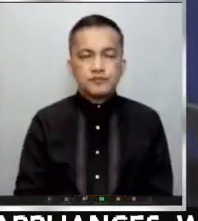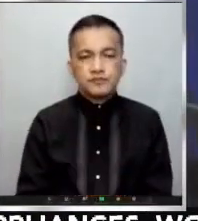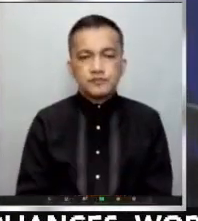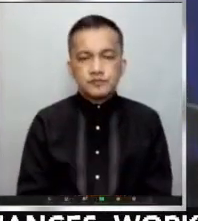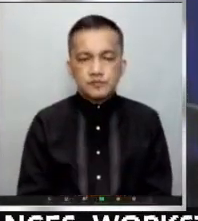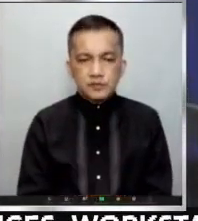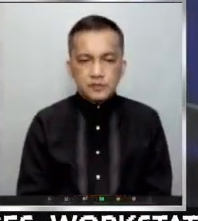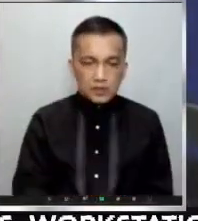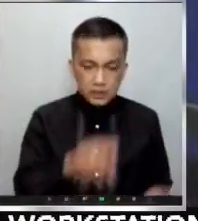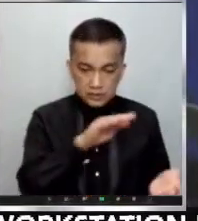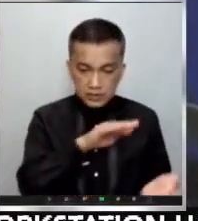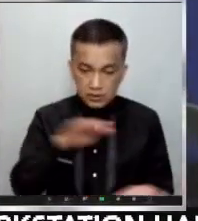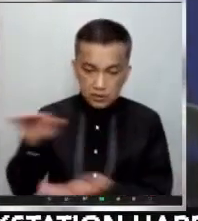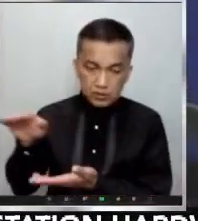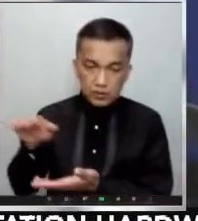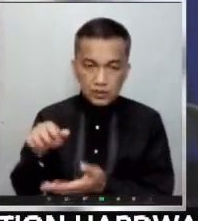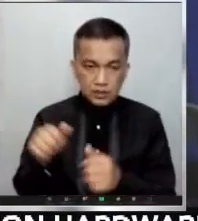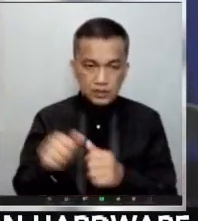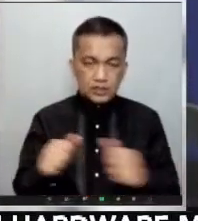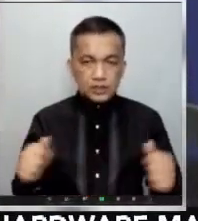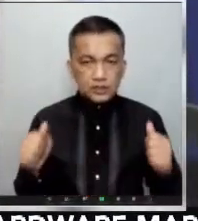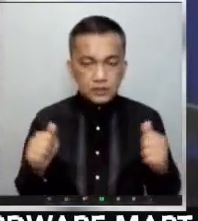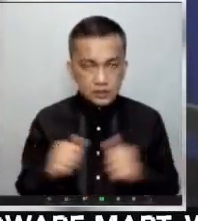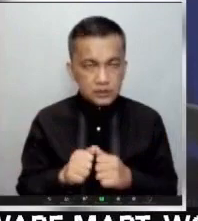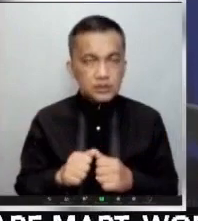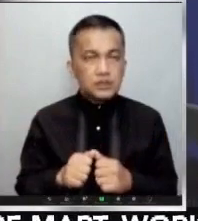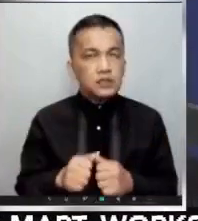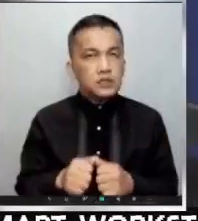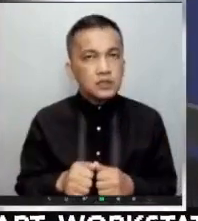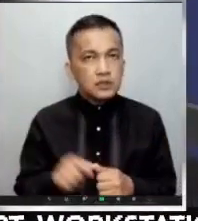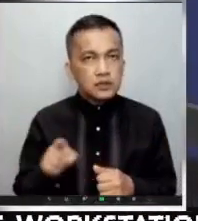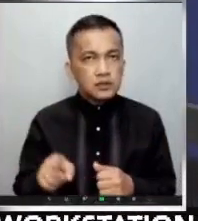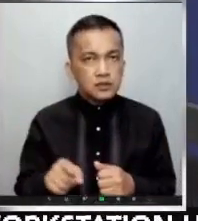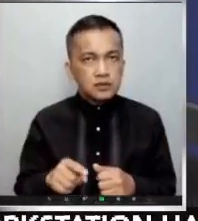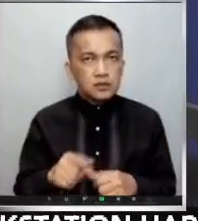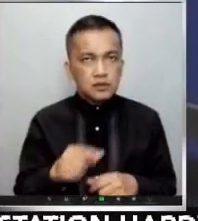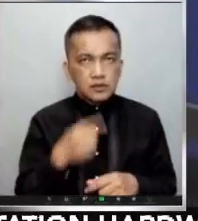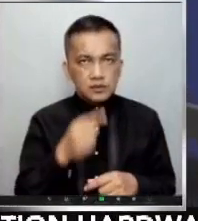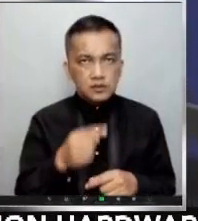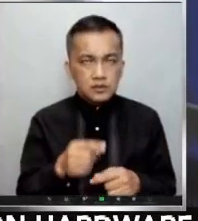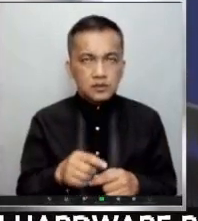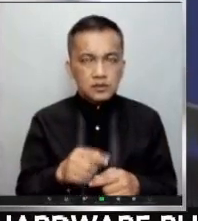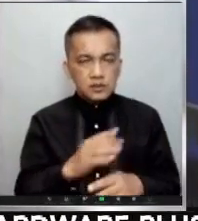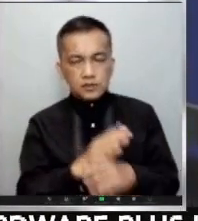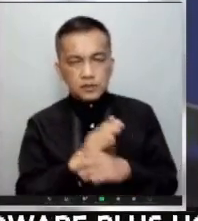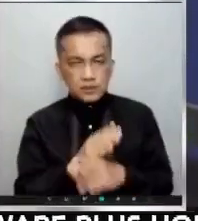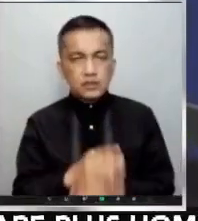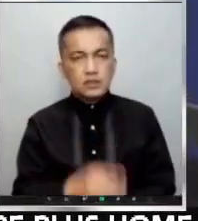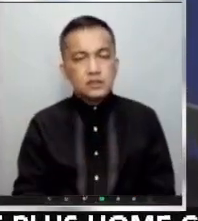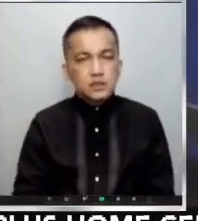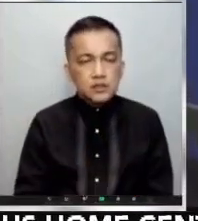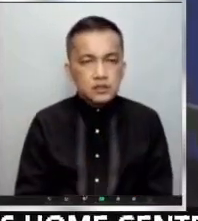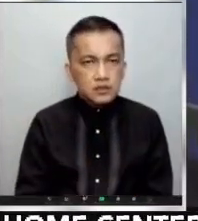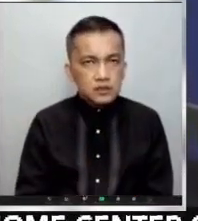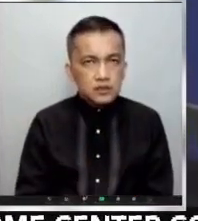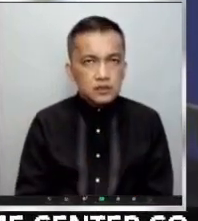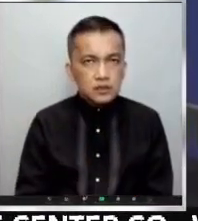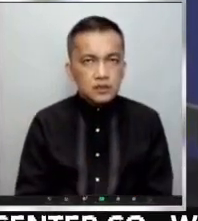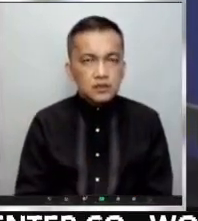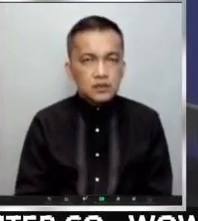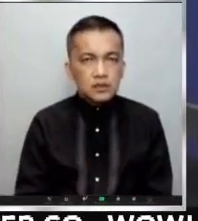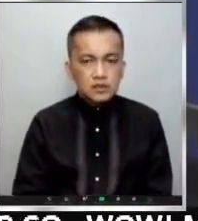of bays are the breeding grounds for aquatic flora and fauna